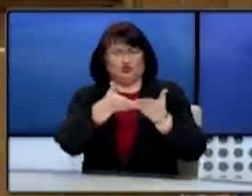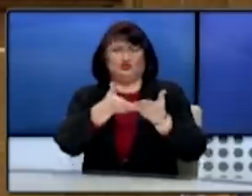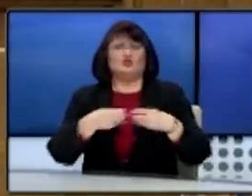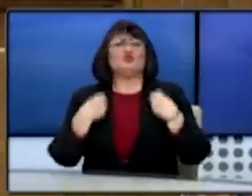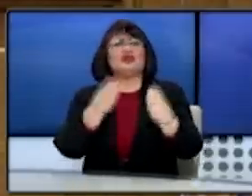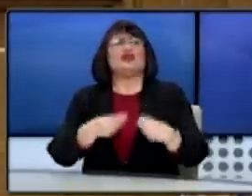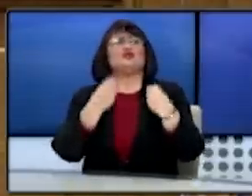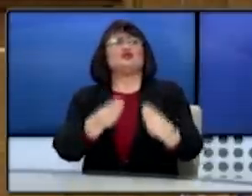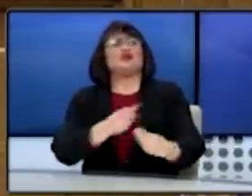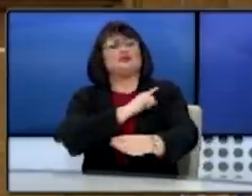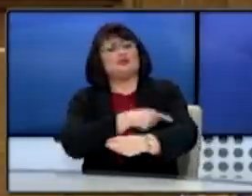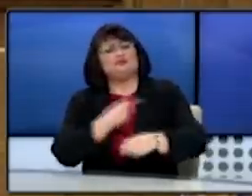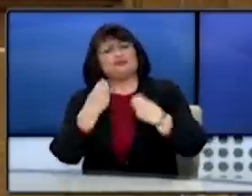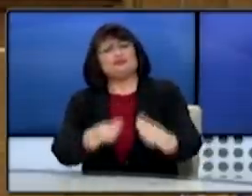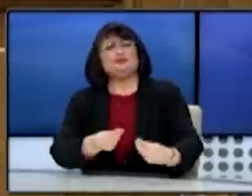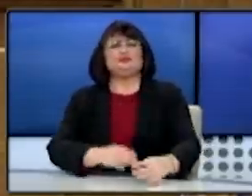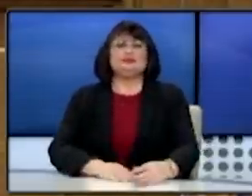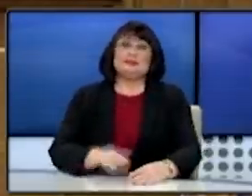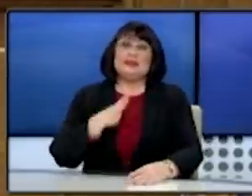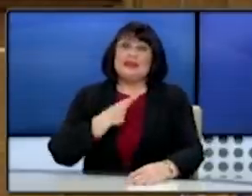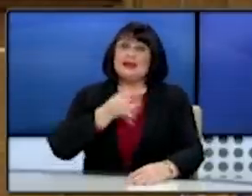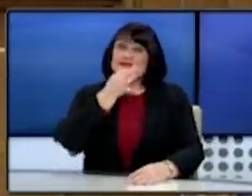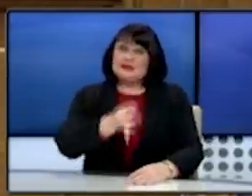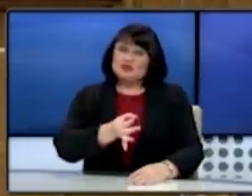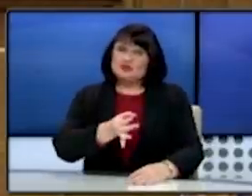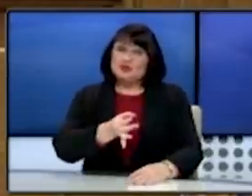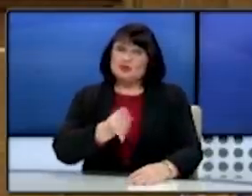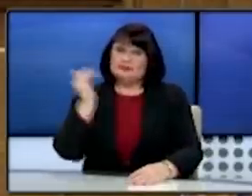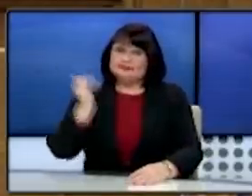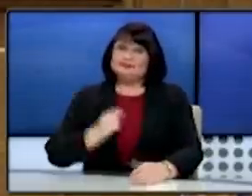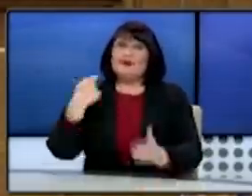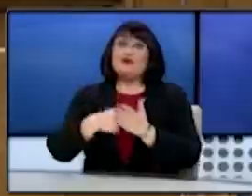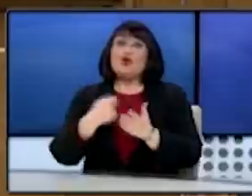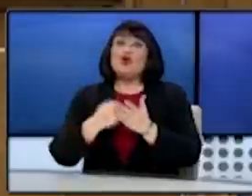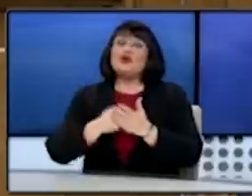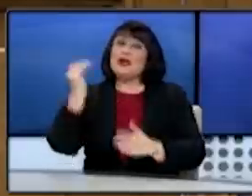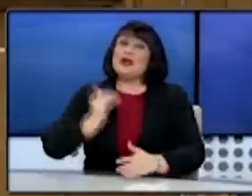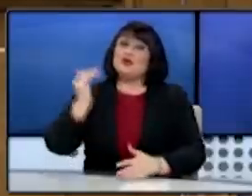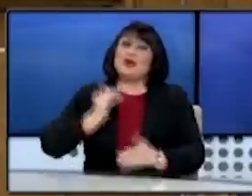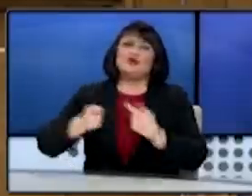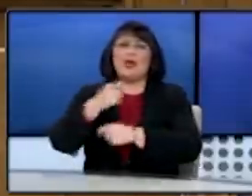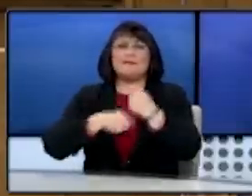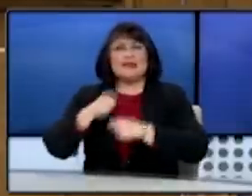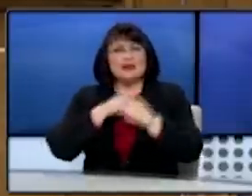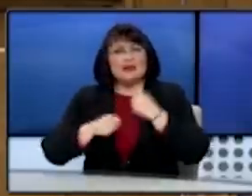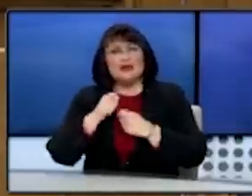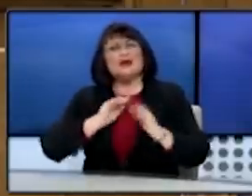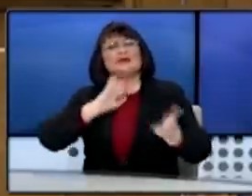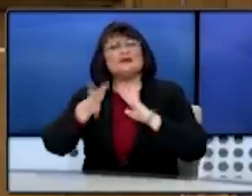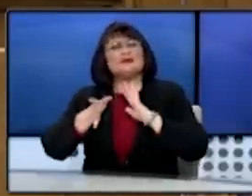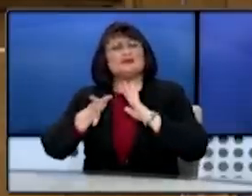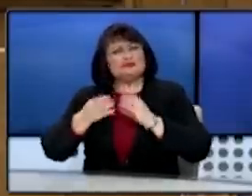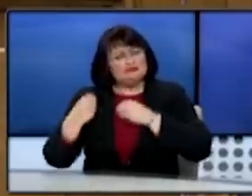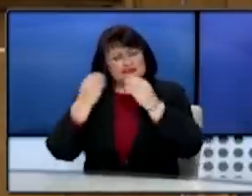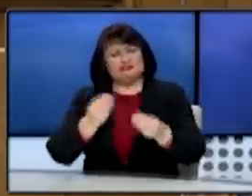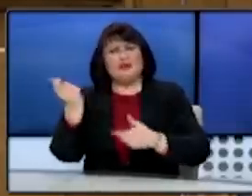προνόμια. Θέλετε να σας θυμίσουμε τις διαδοχικές μειώσεις στη φορολογία των επιχειρήσεων, τις απευθείας επιδοτήσεις